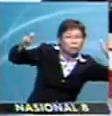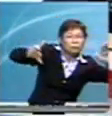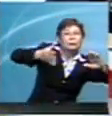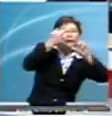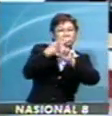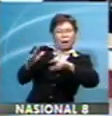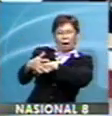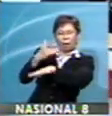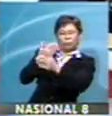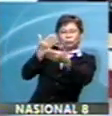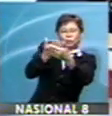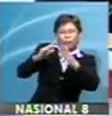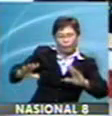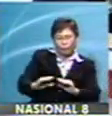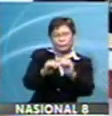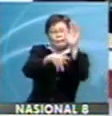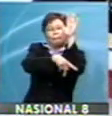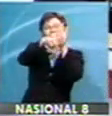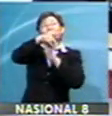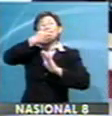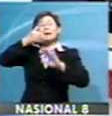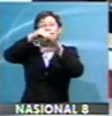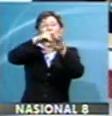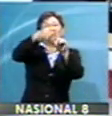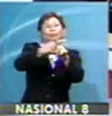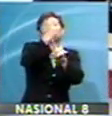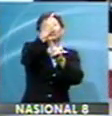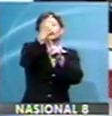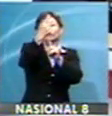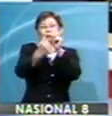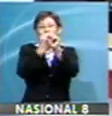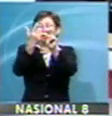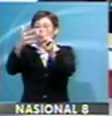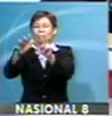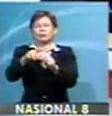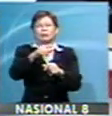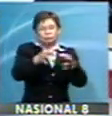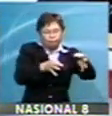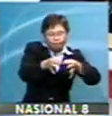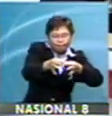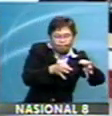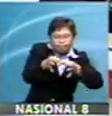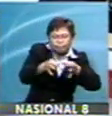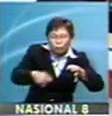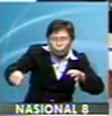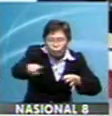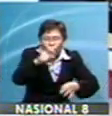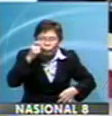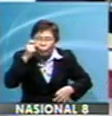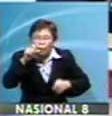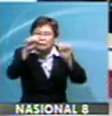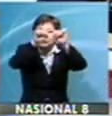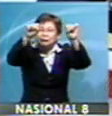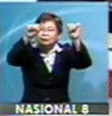persediaan awal menjelang persidangan parlimen belia pada Januari 2015 beberapa penjelasan diberi agar mereka lebih memahami